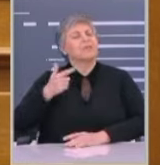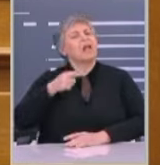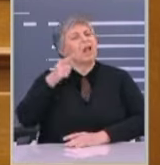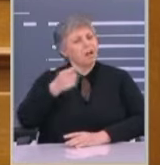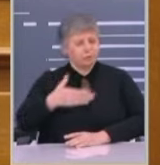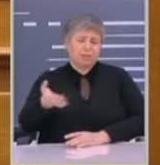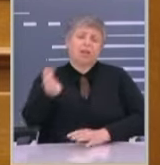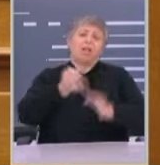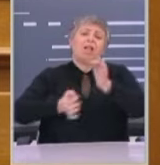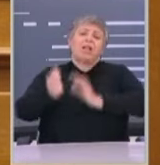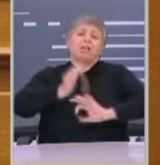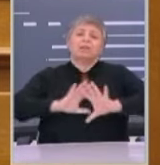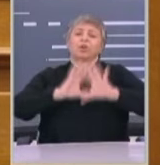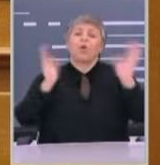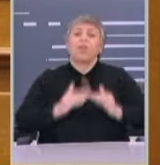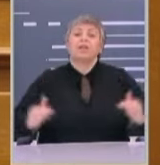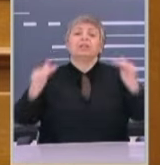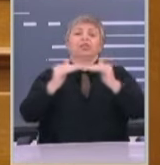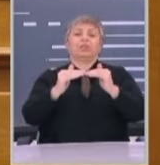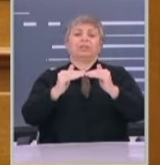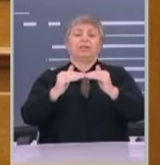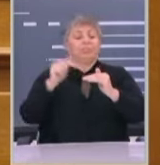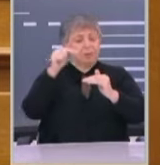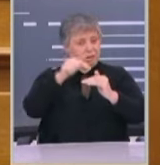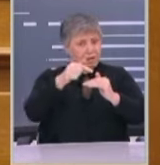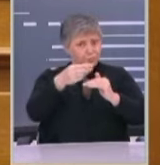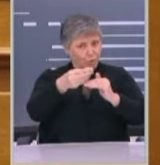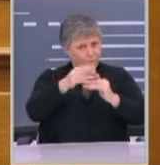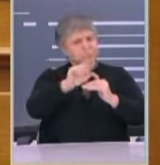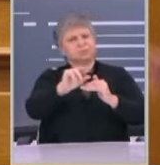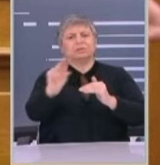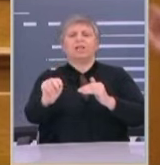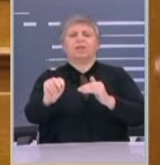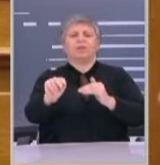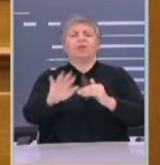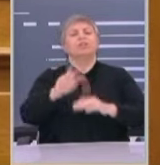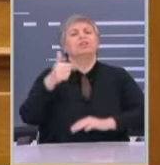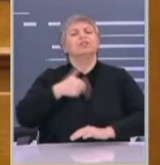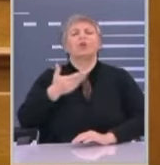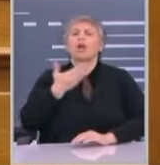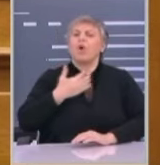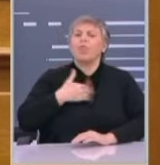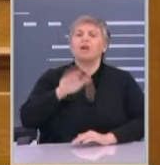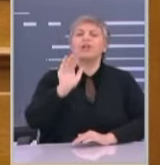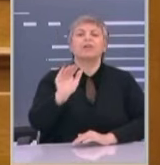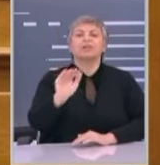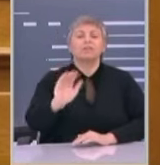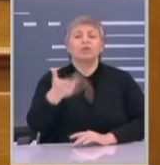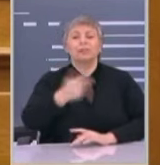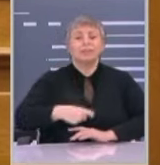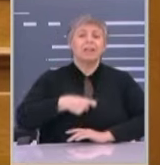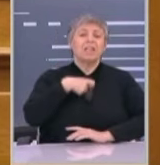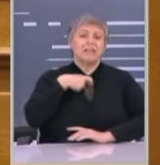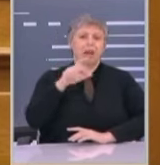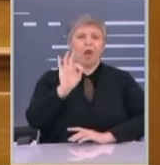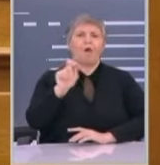Ισότητα. Ότι για τον έναν και για τον άλλον. Τι λέτε τώρα, να ρωτήσω τον κύριο Φάμελο. Να κάνουμε κι εμείς για